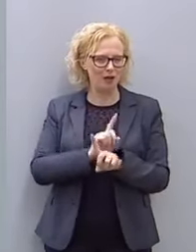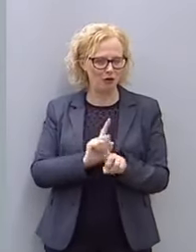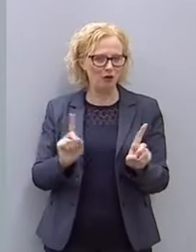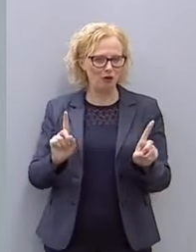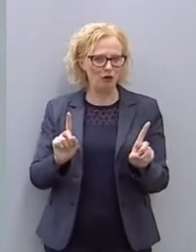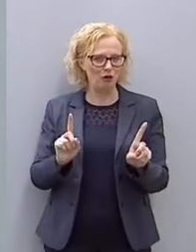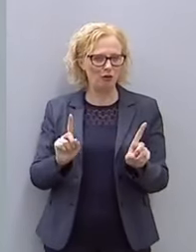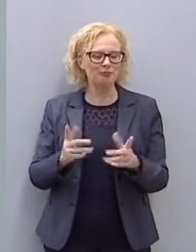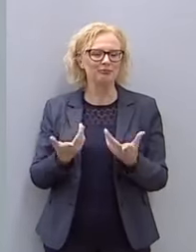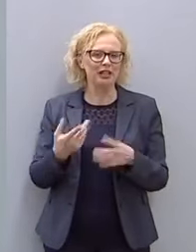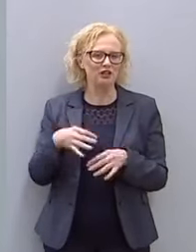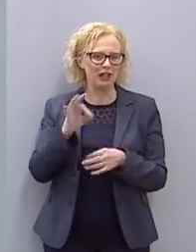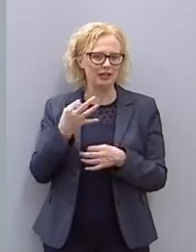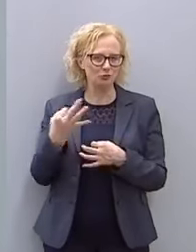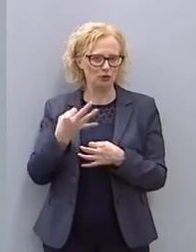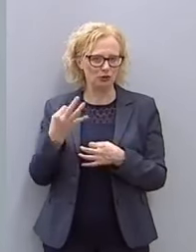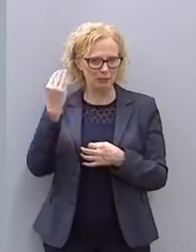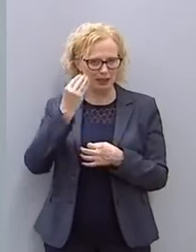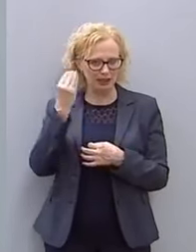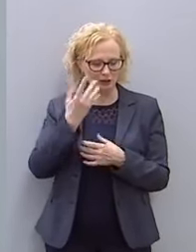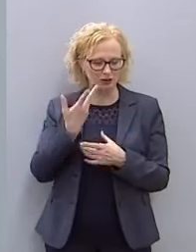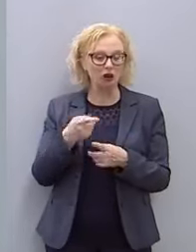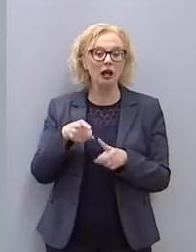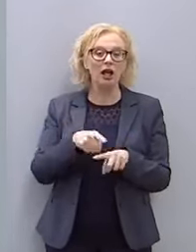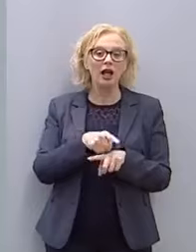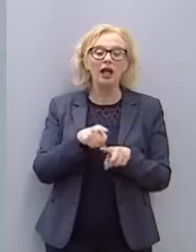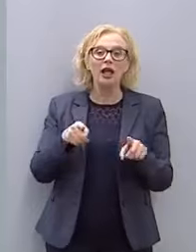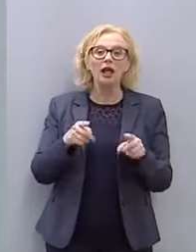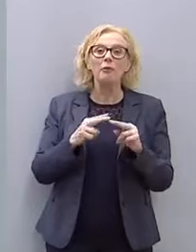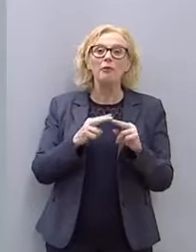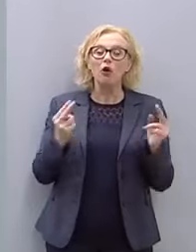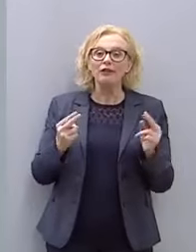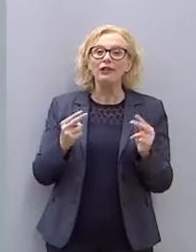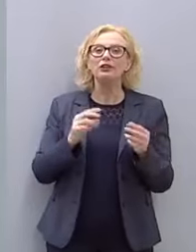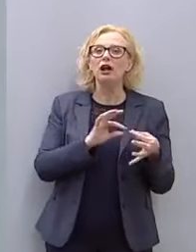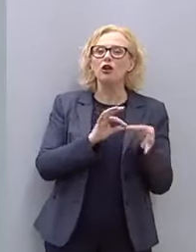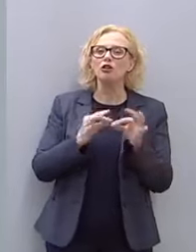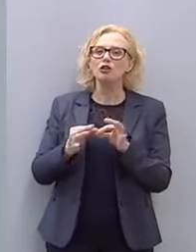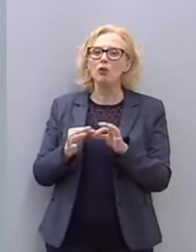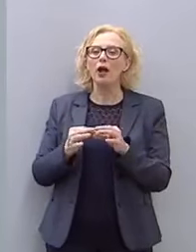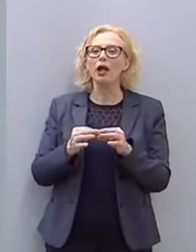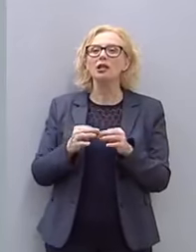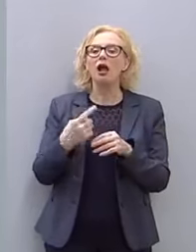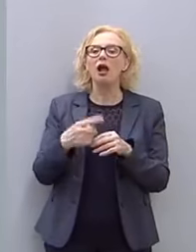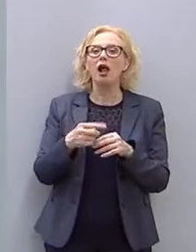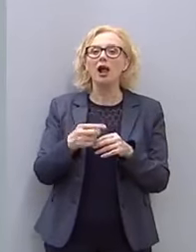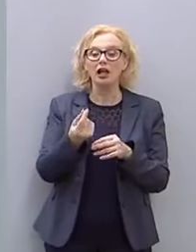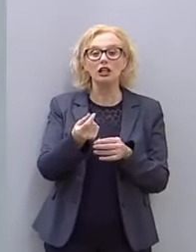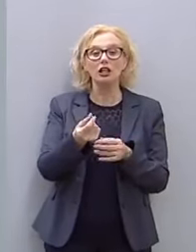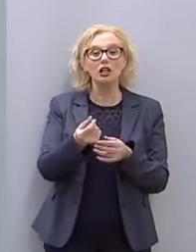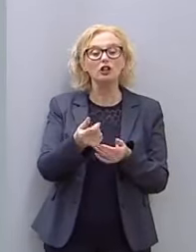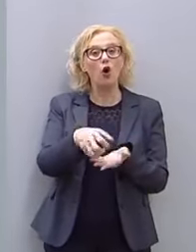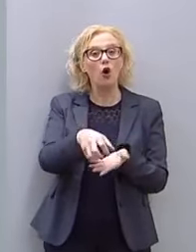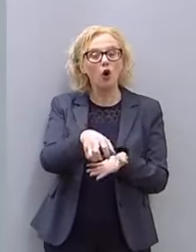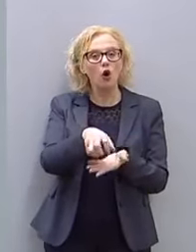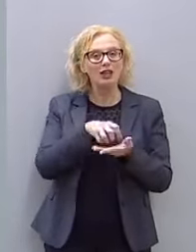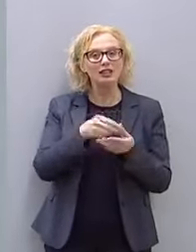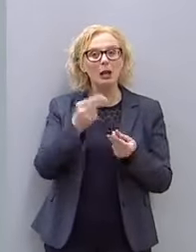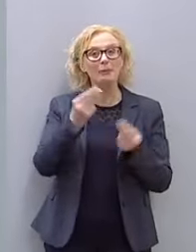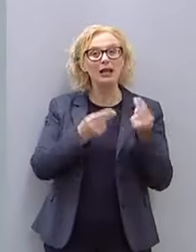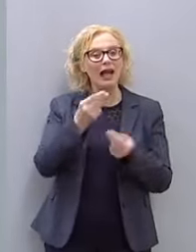una scelta giusta comporterà una assenza di risorse all'interno del bilancio